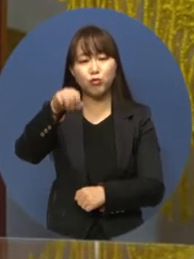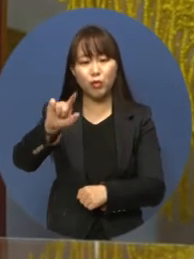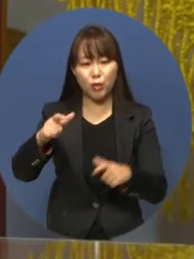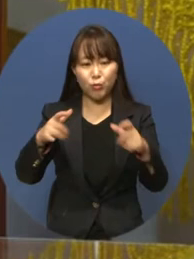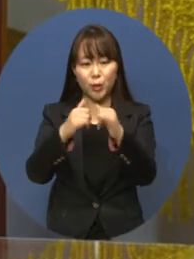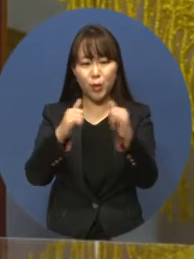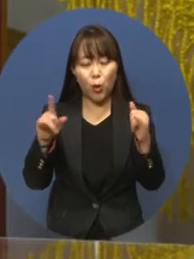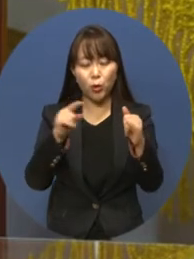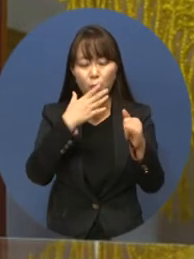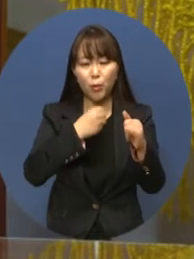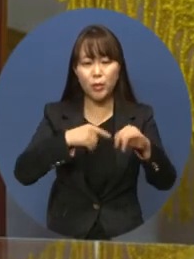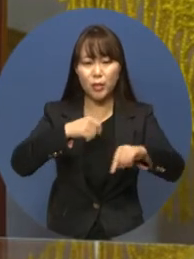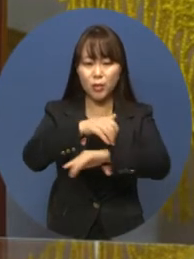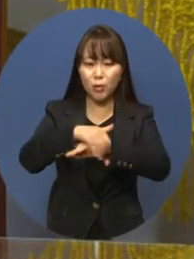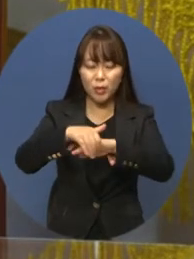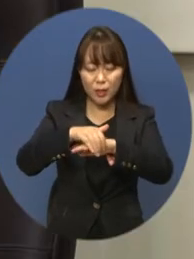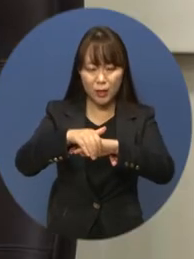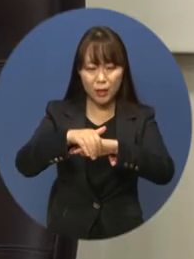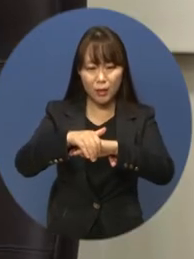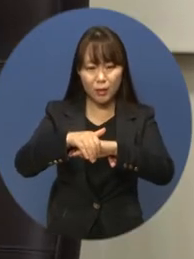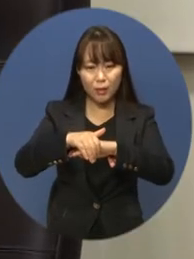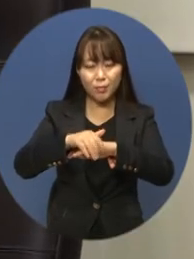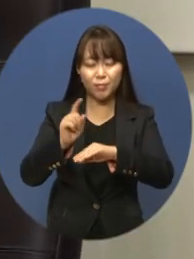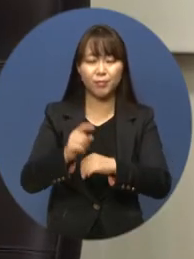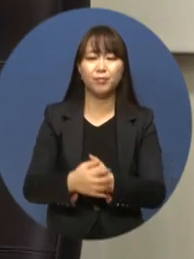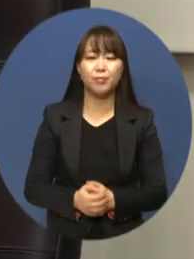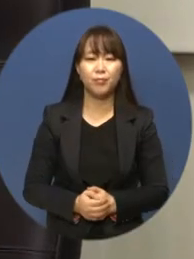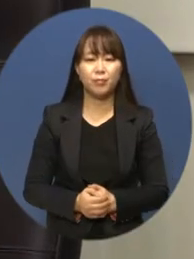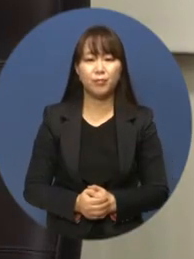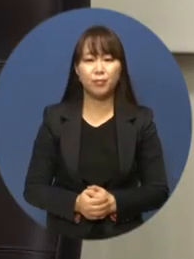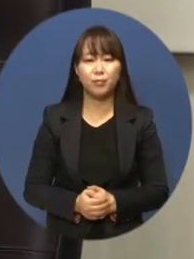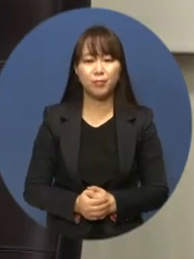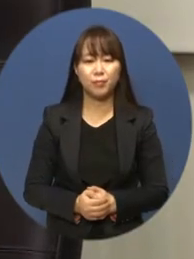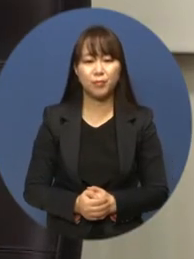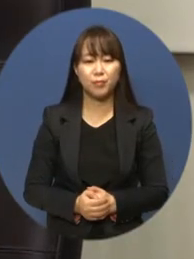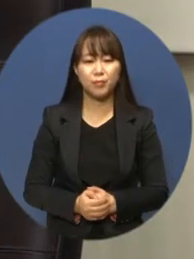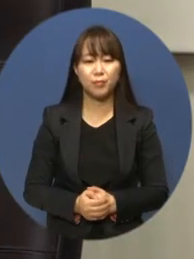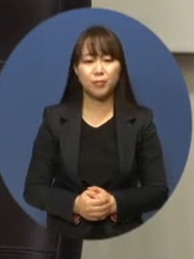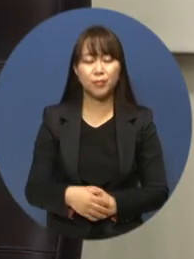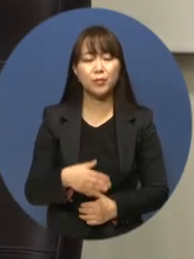어떠한 복지 정책을 해주실 생각이신가요? 저는